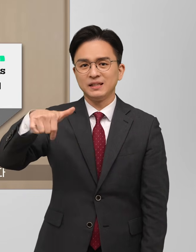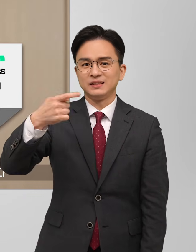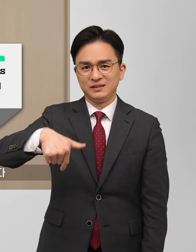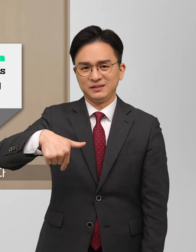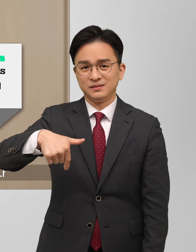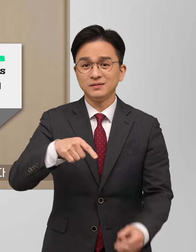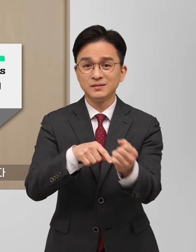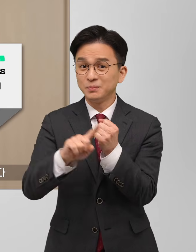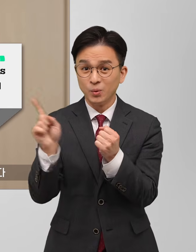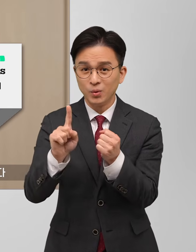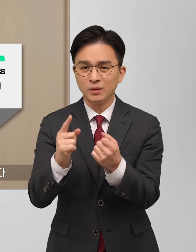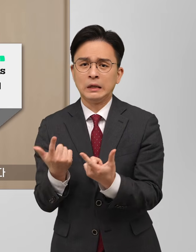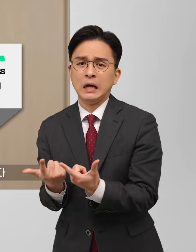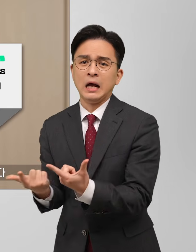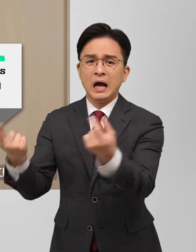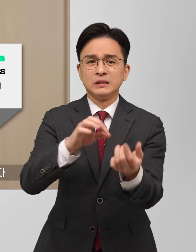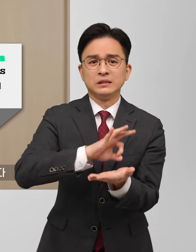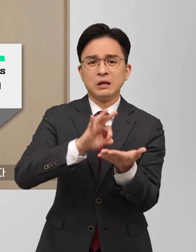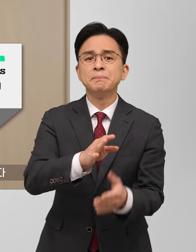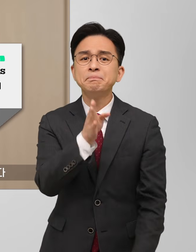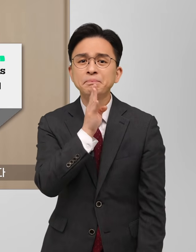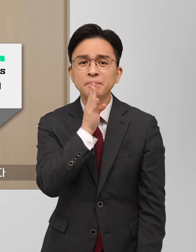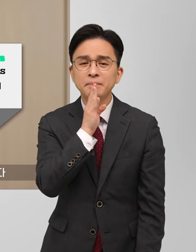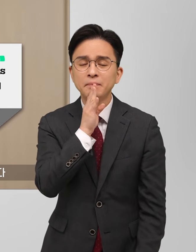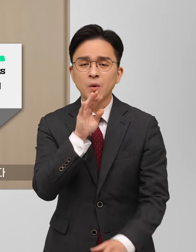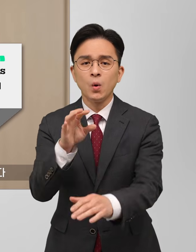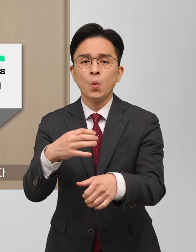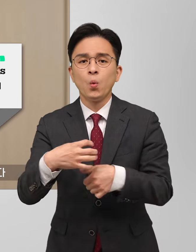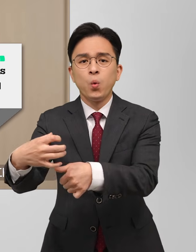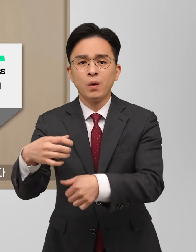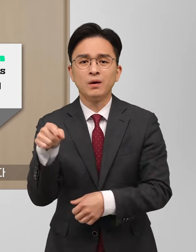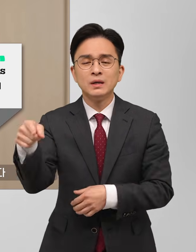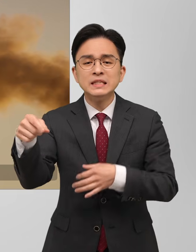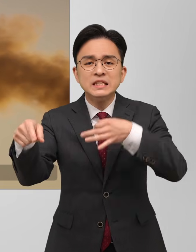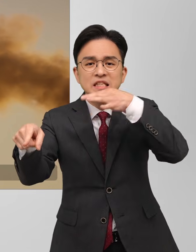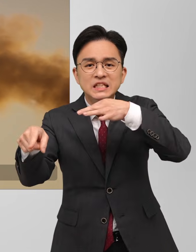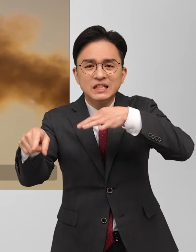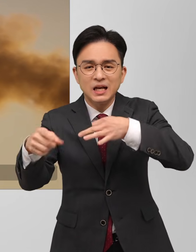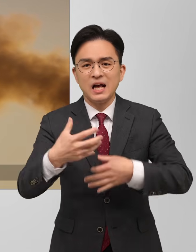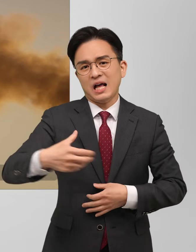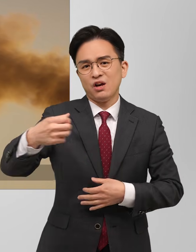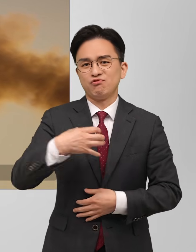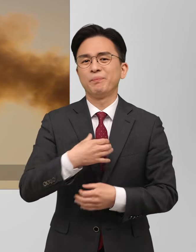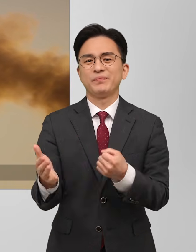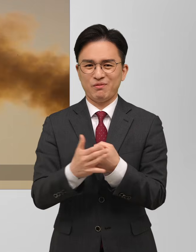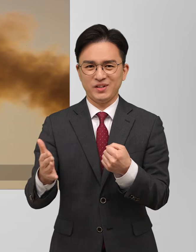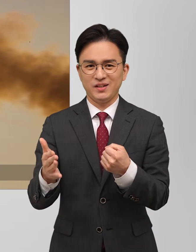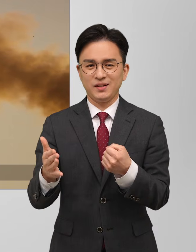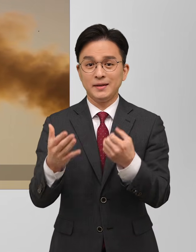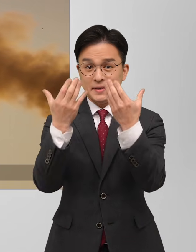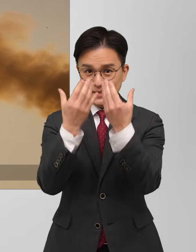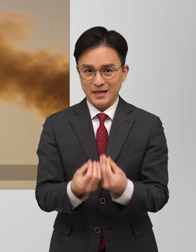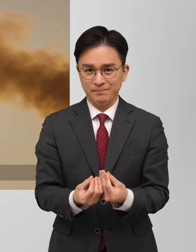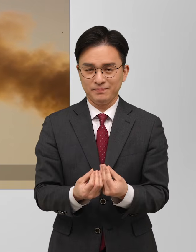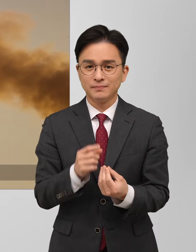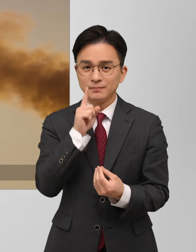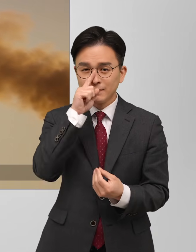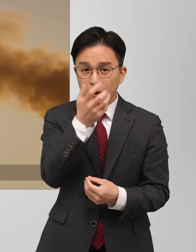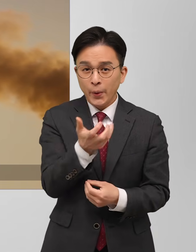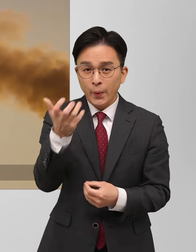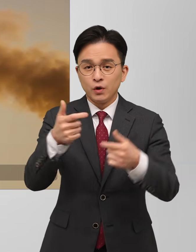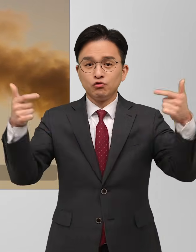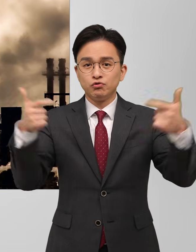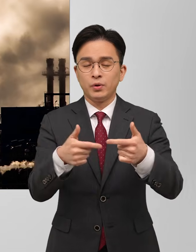있어 외부 효과라는 시장 실패가 발생할 가능성이 높기 때문입니다. 온실가스 감축에 따른 비용은 개별